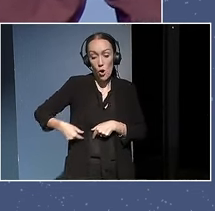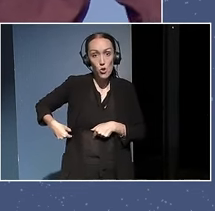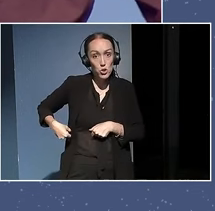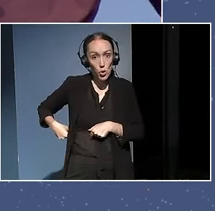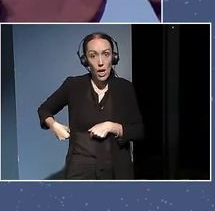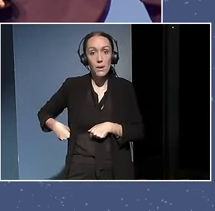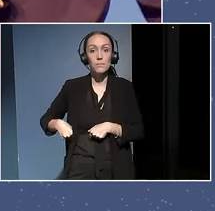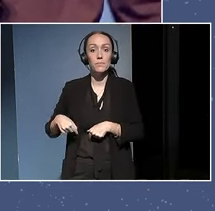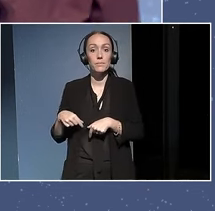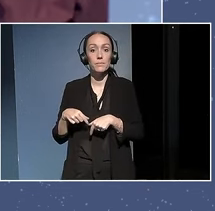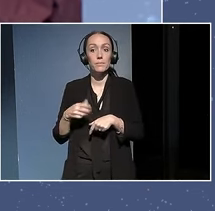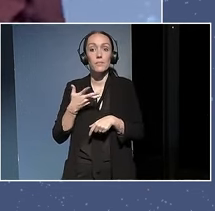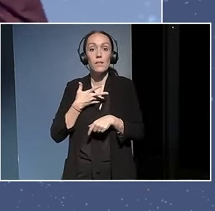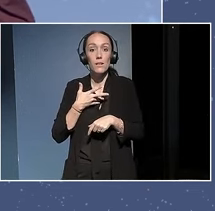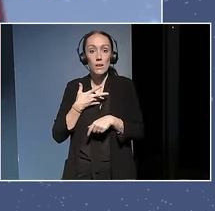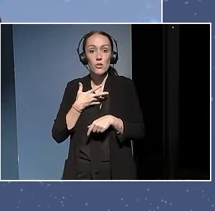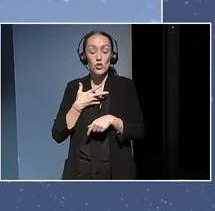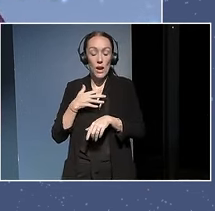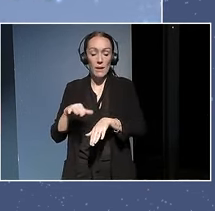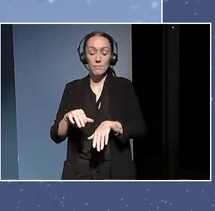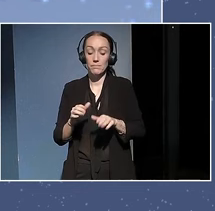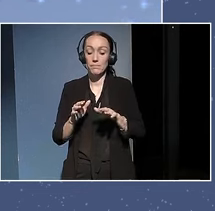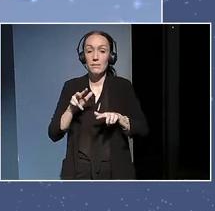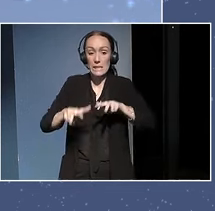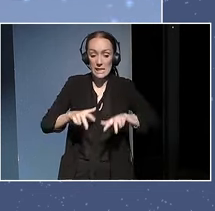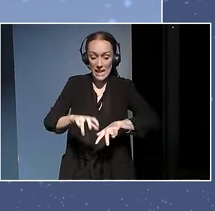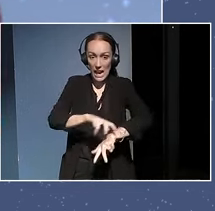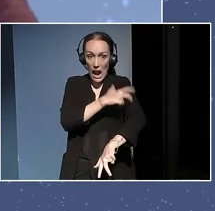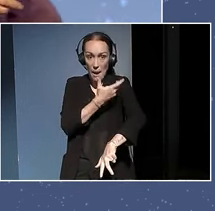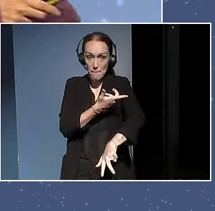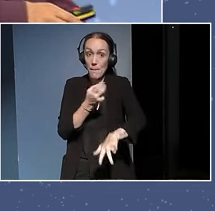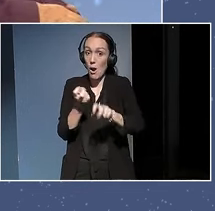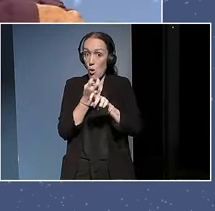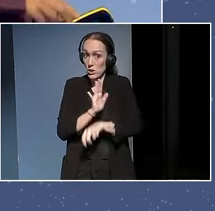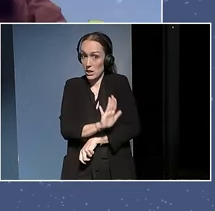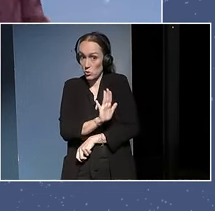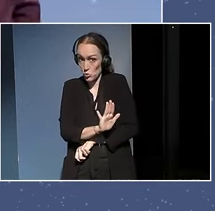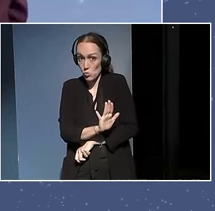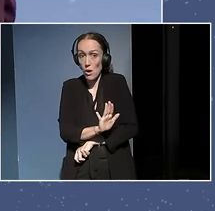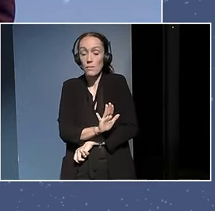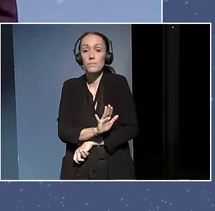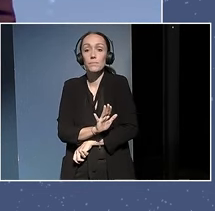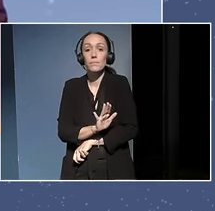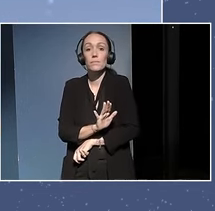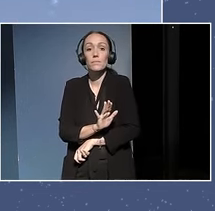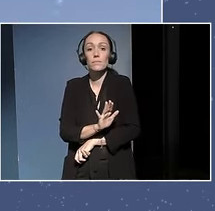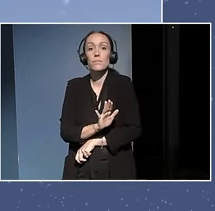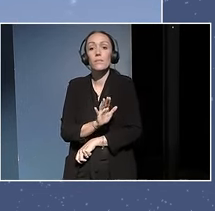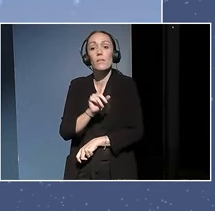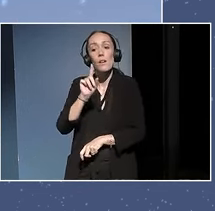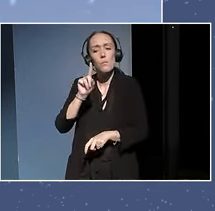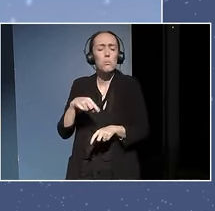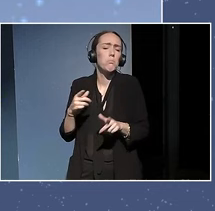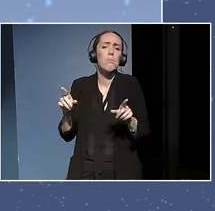tibia e fibula che sono le ossa della gamba il femore dello stesso animale che abbiamo scavato in